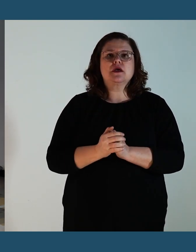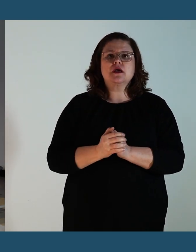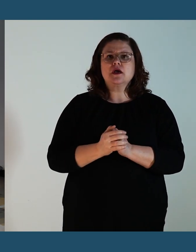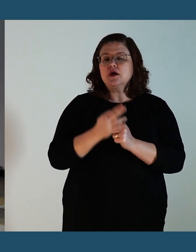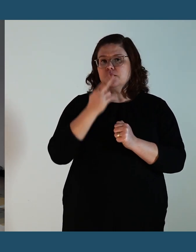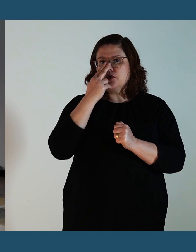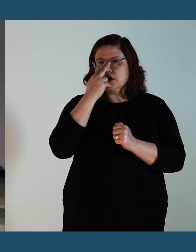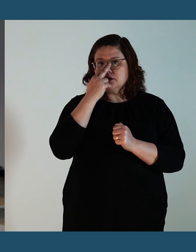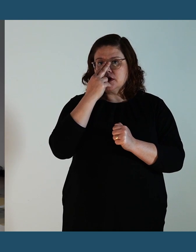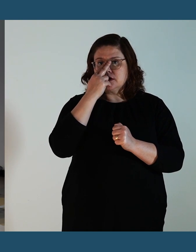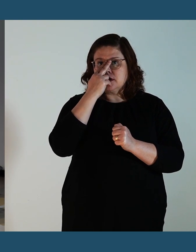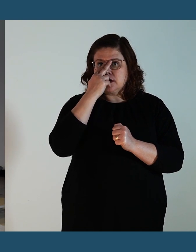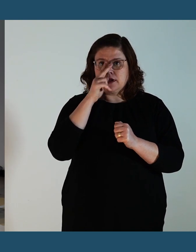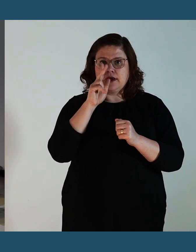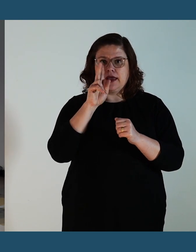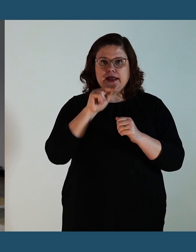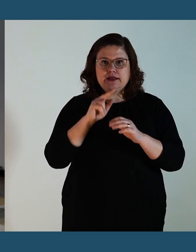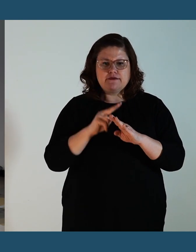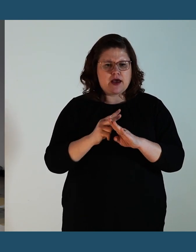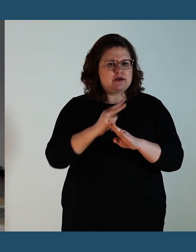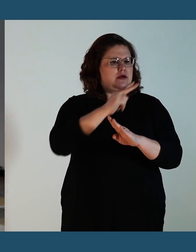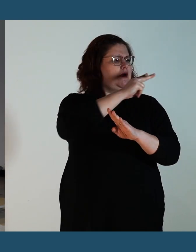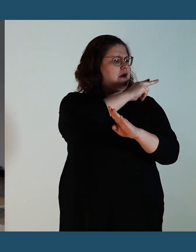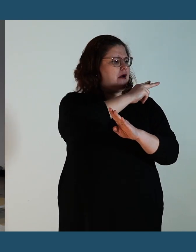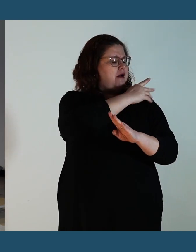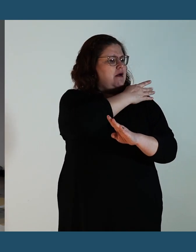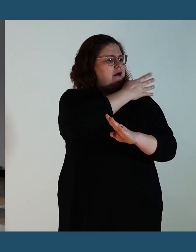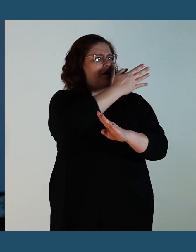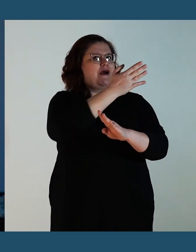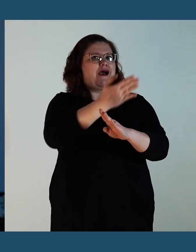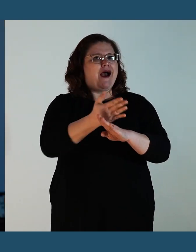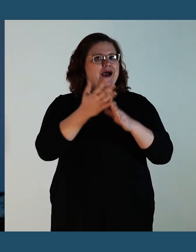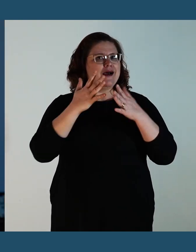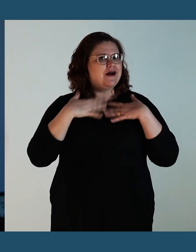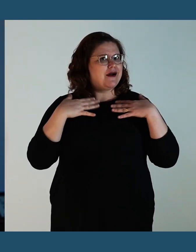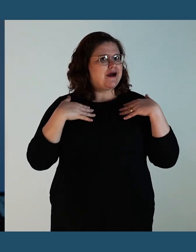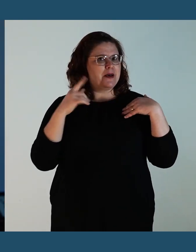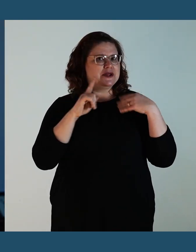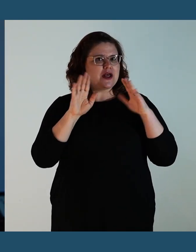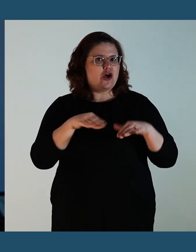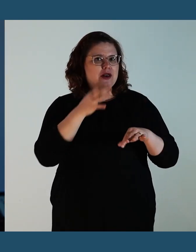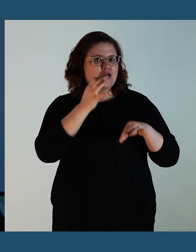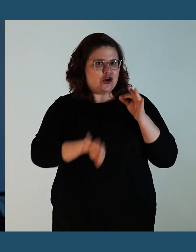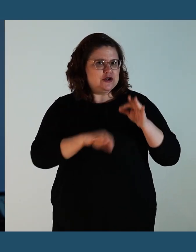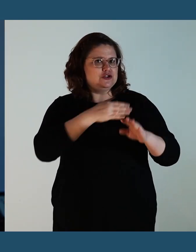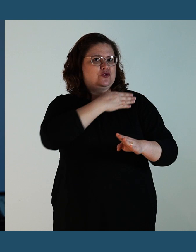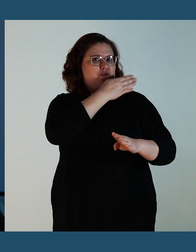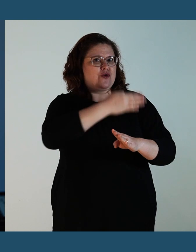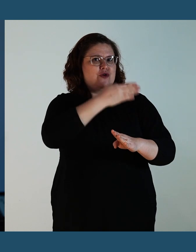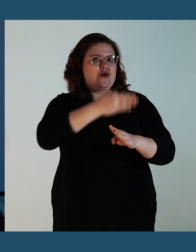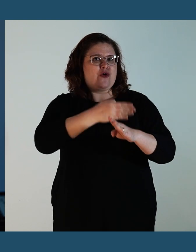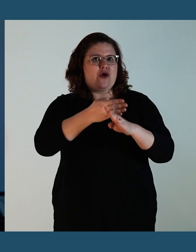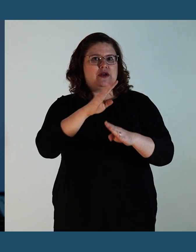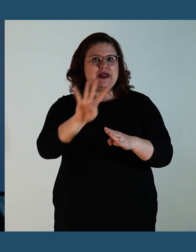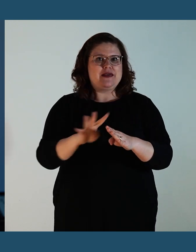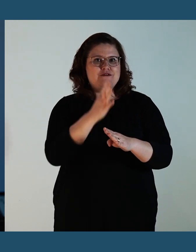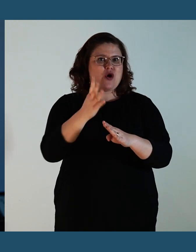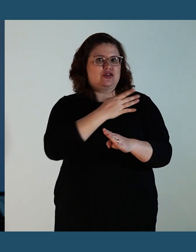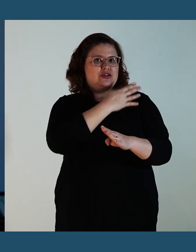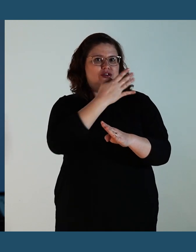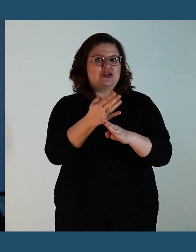tähän alkuun vielä hetki taaksepäin ja iloitaan edistysaskelista, joita on saavutettu kuluneen 4 vuoden